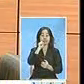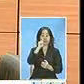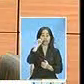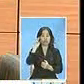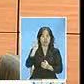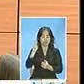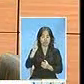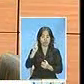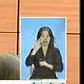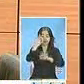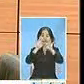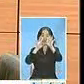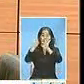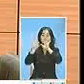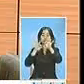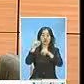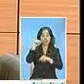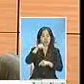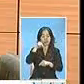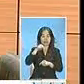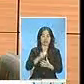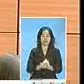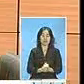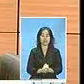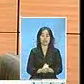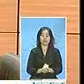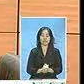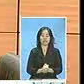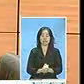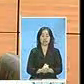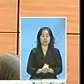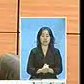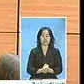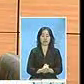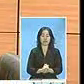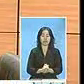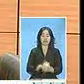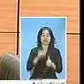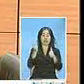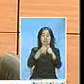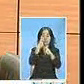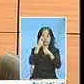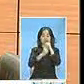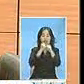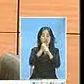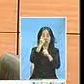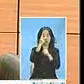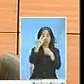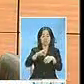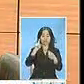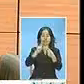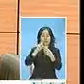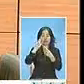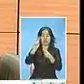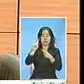รหานะครับที่เขาเนี่ยสามารถเป็นช่วงแรก3ปีแล้วเป็นในช่วงที่2ใน6